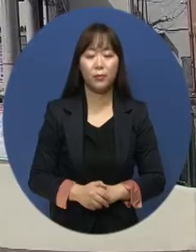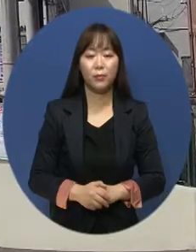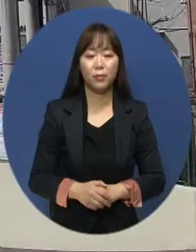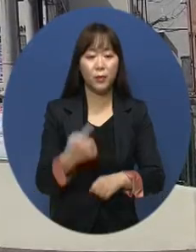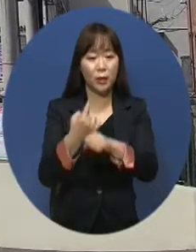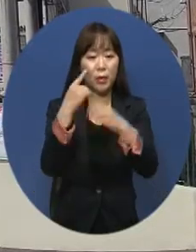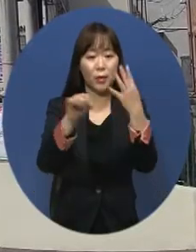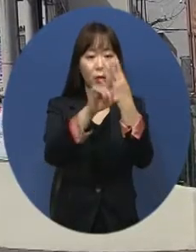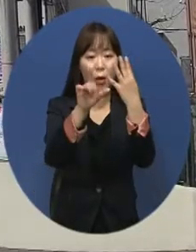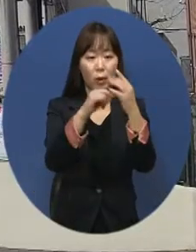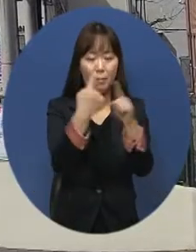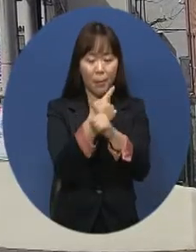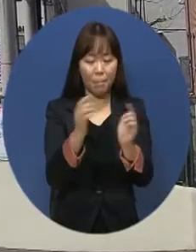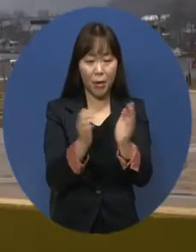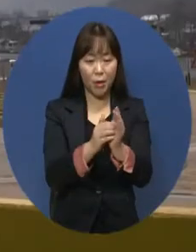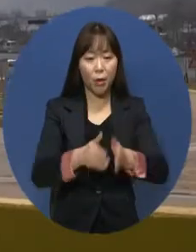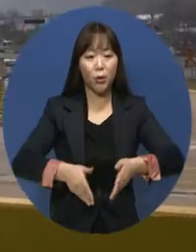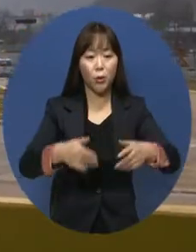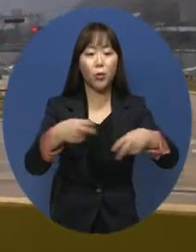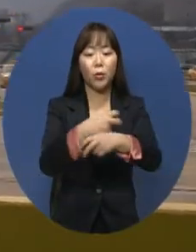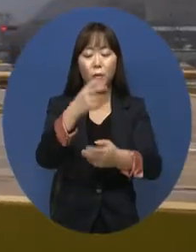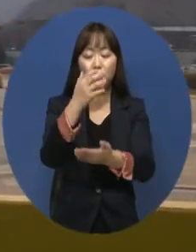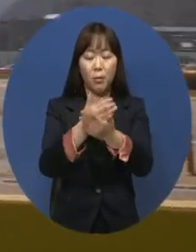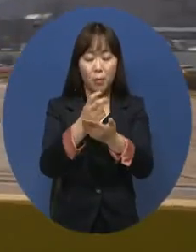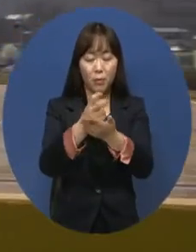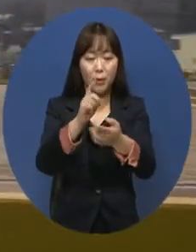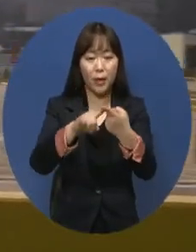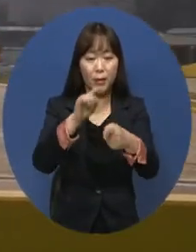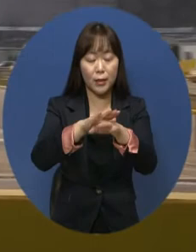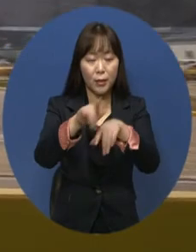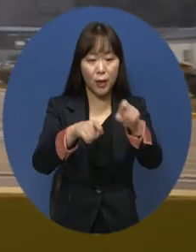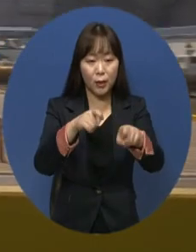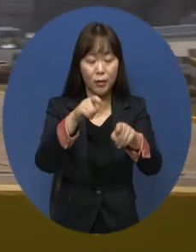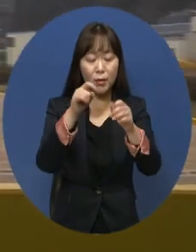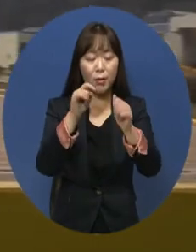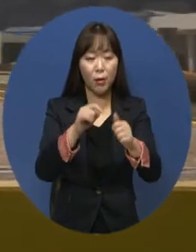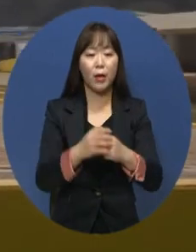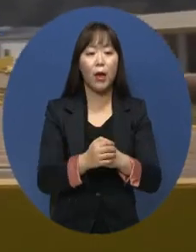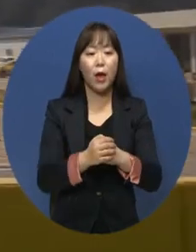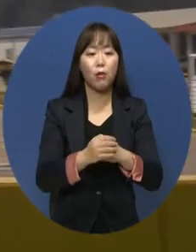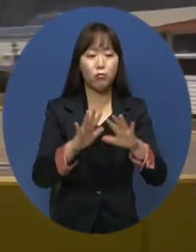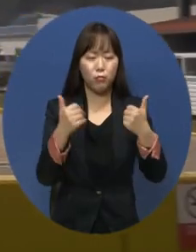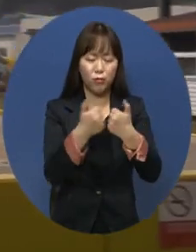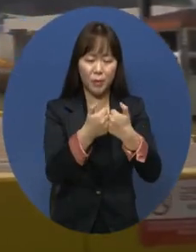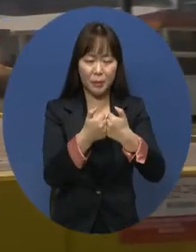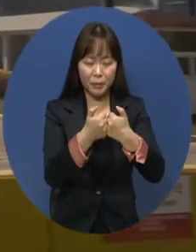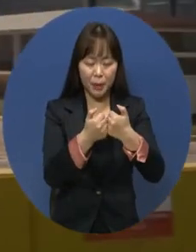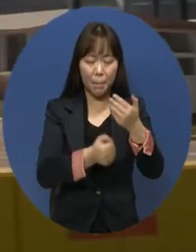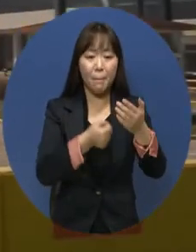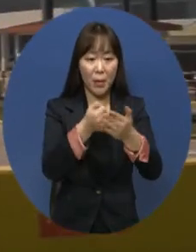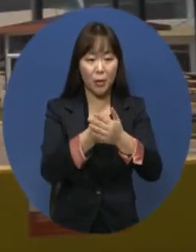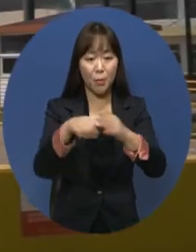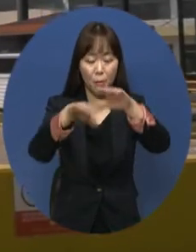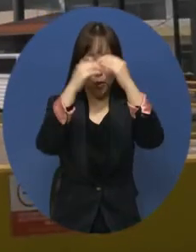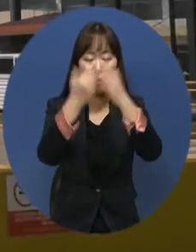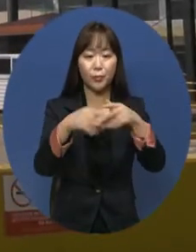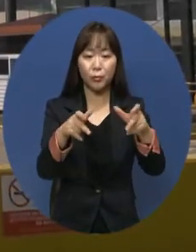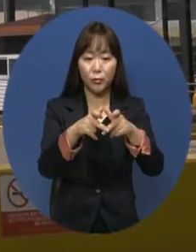지난해 4월 개정된 도로교통법 시행령이 국무회의 심의 의결됨에 따라 전체